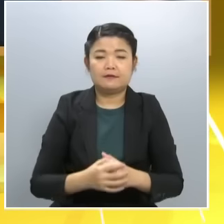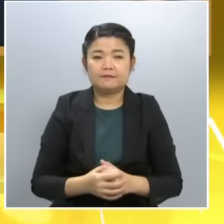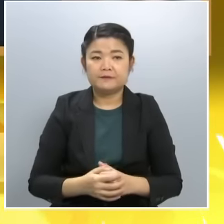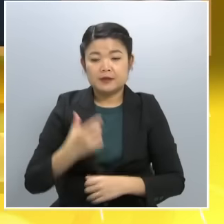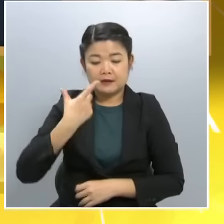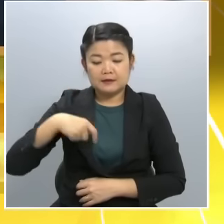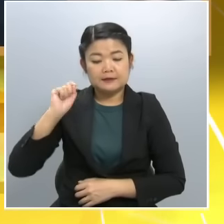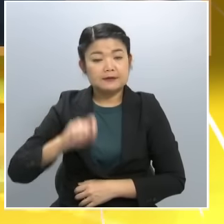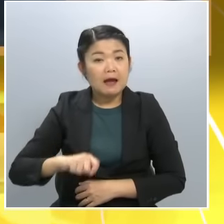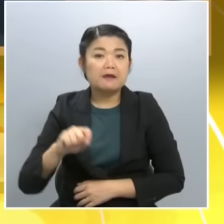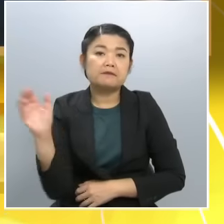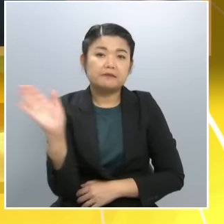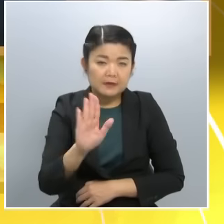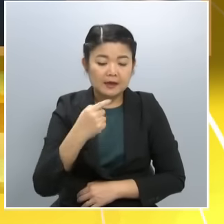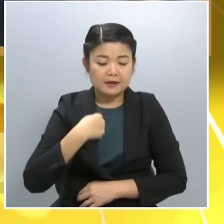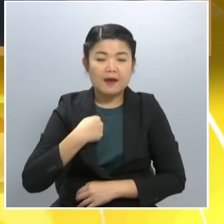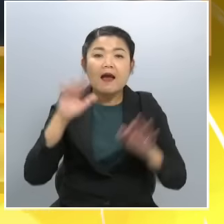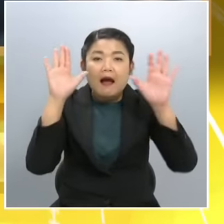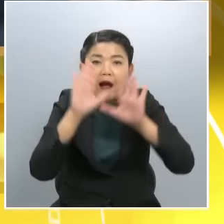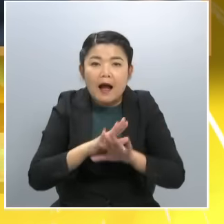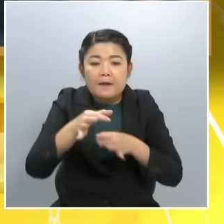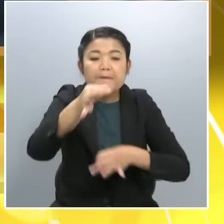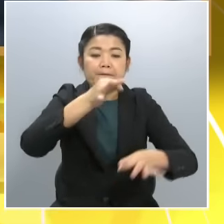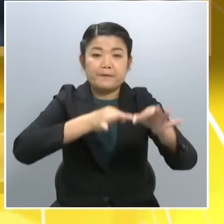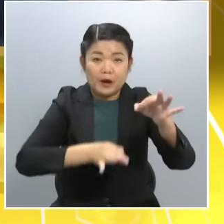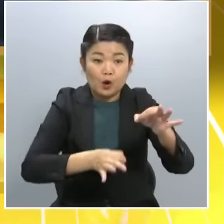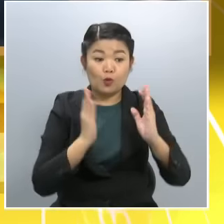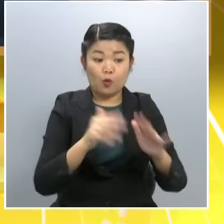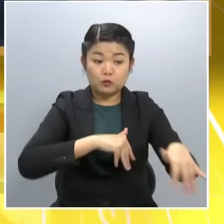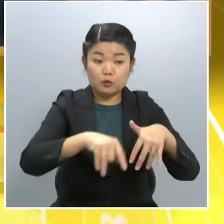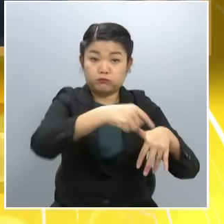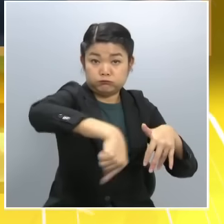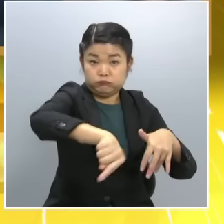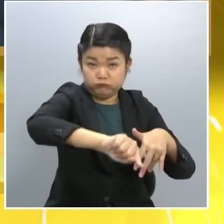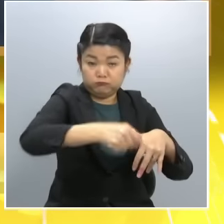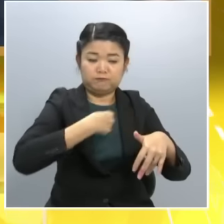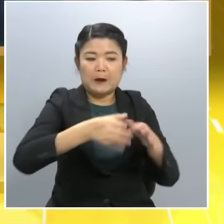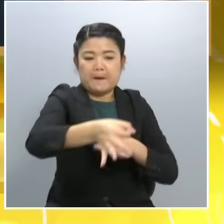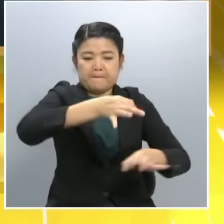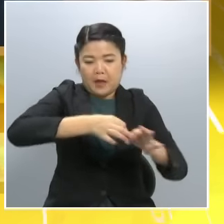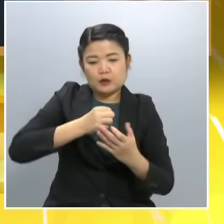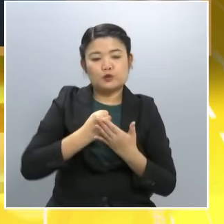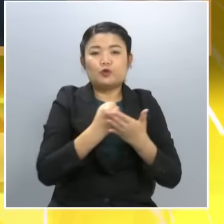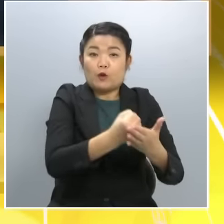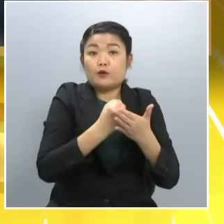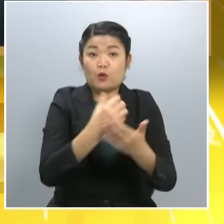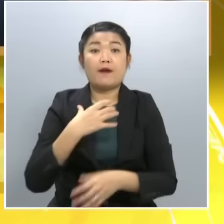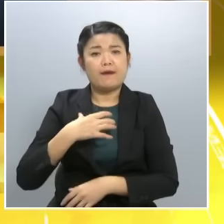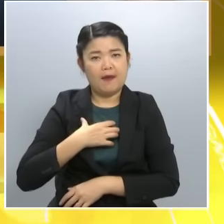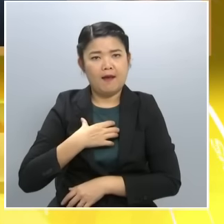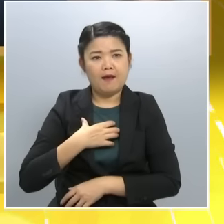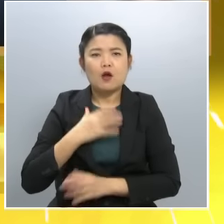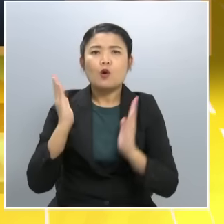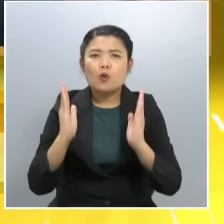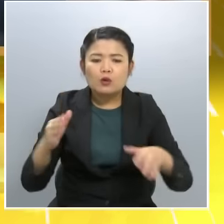ศาลผมเป็นแค่กระบอกเสียงครับที่อยากจะช่วยเหลือคนตัวเล็กๆที่ถูกคนตัวใหญ่ๆรังแกหรือคนยากคน